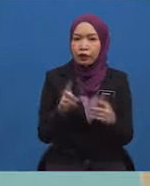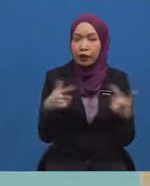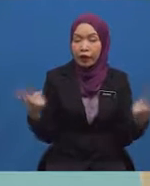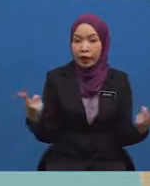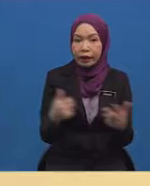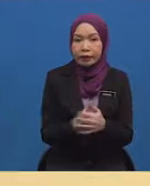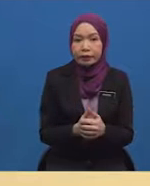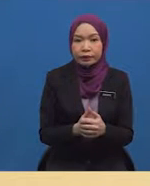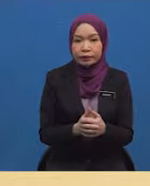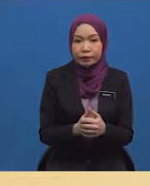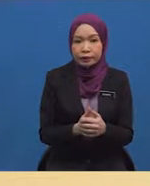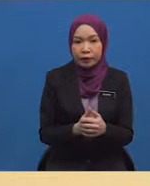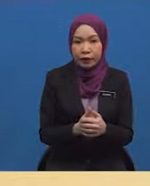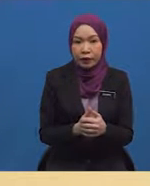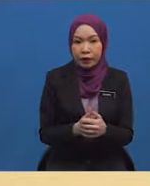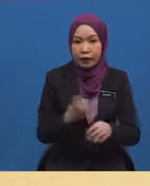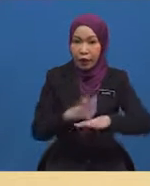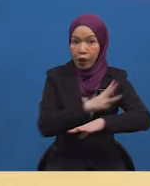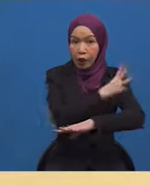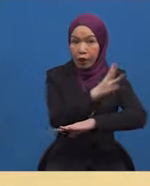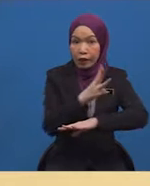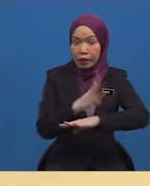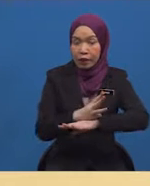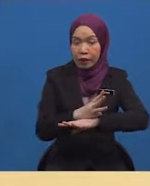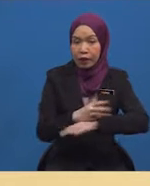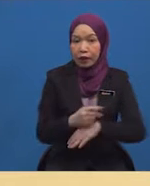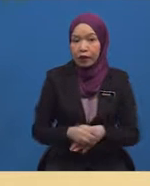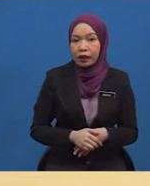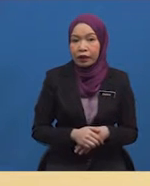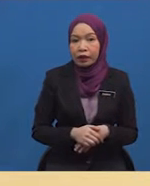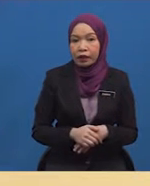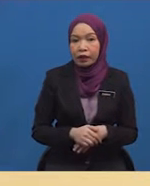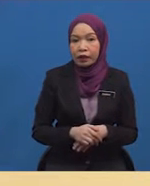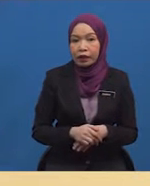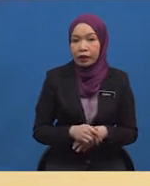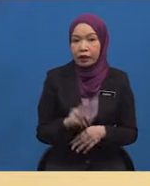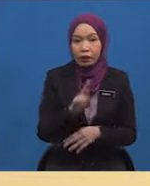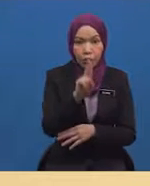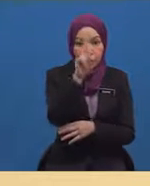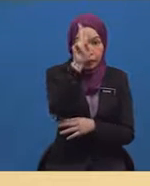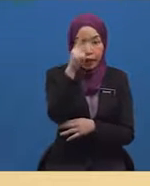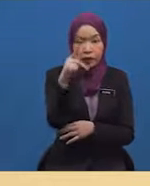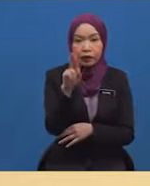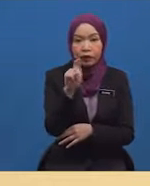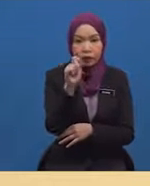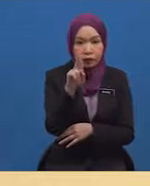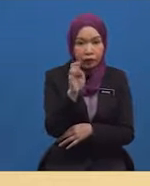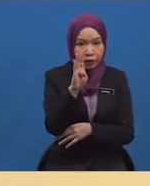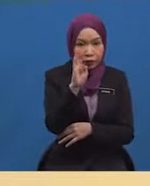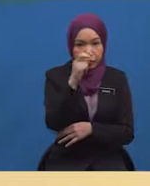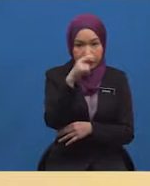dan iklim seperti kawasan kutub utara dan selatan serta banjaran pergunungan